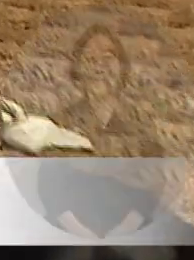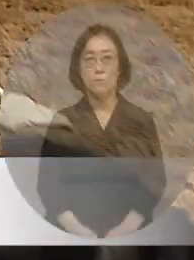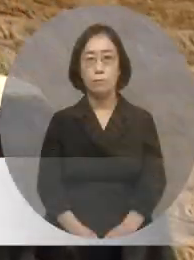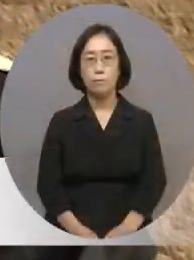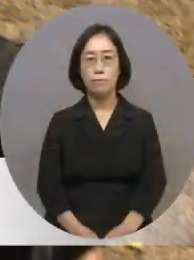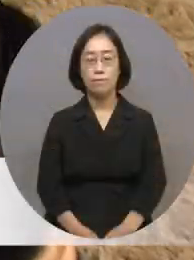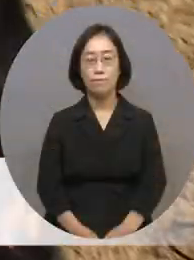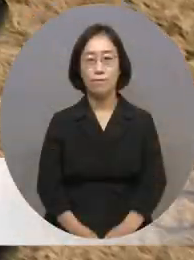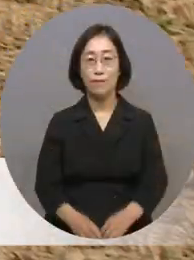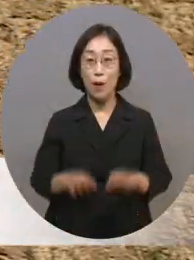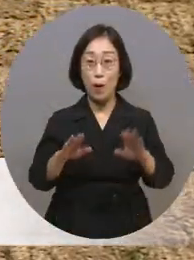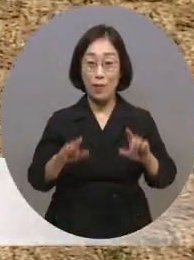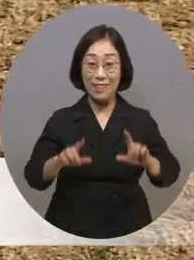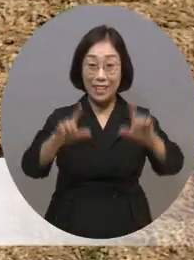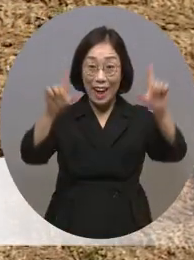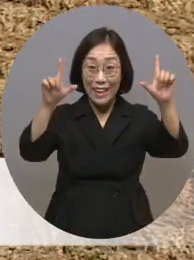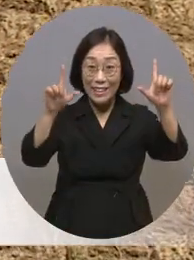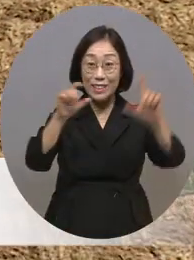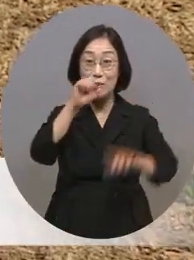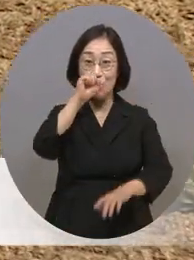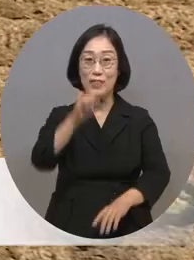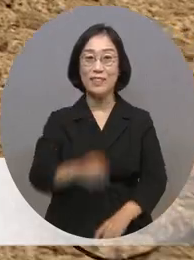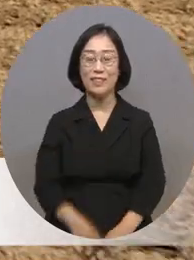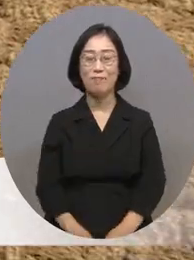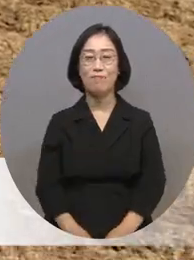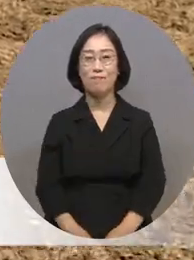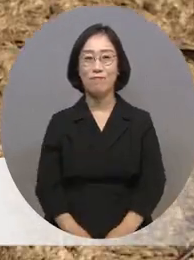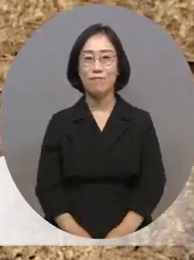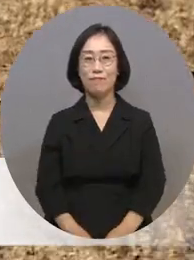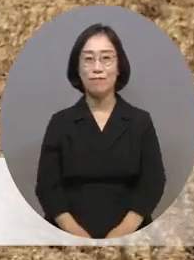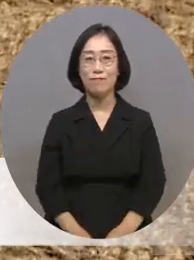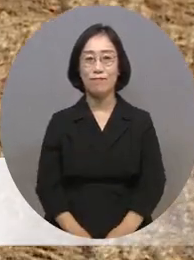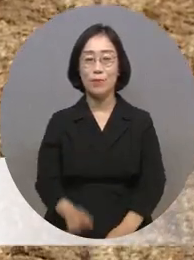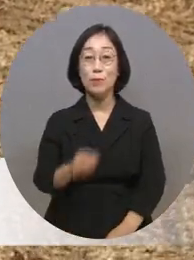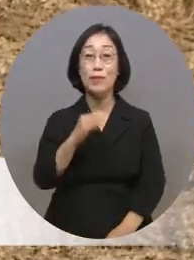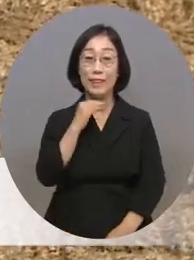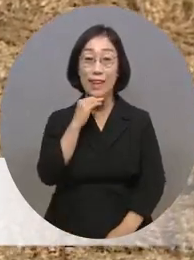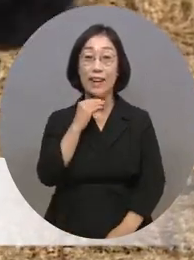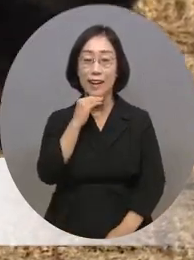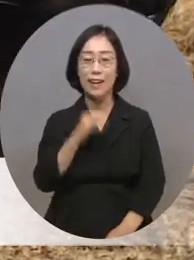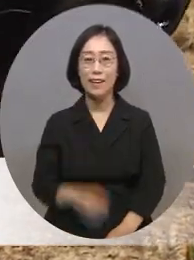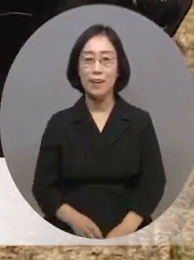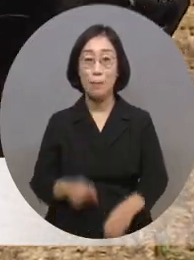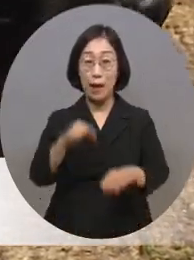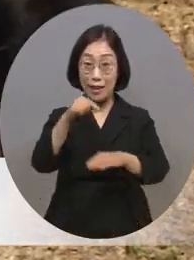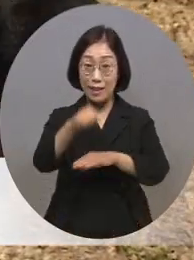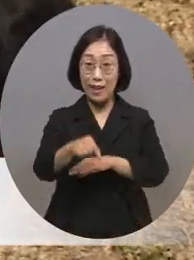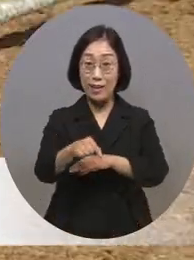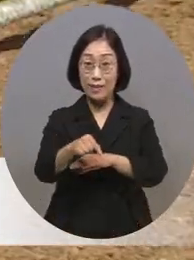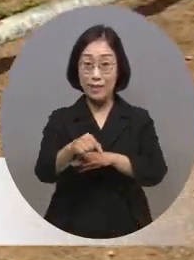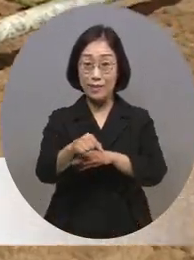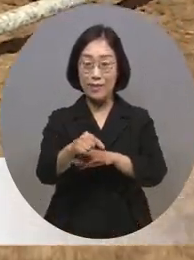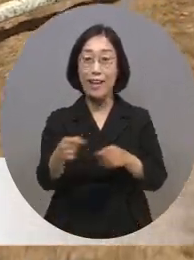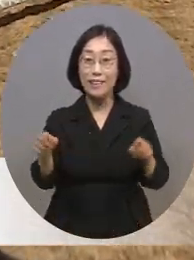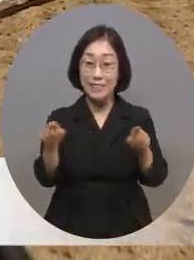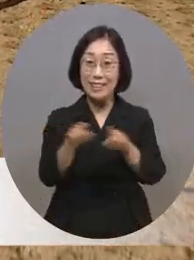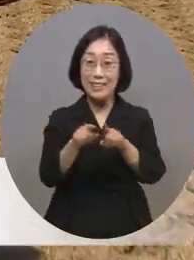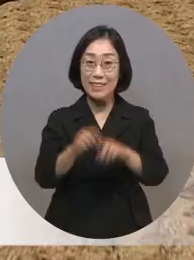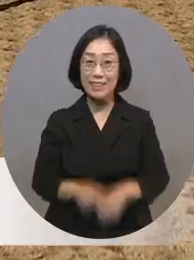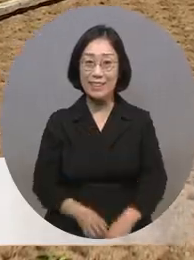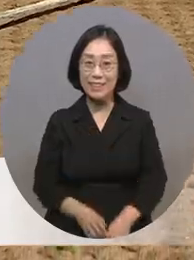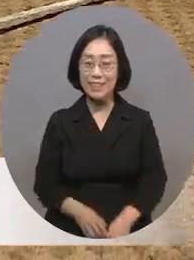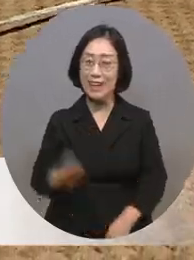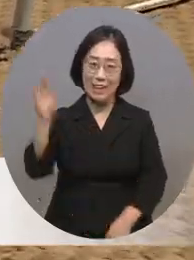따라 날씨 좋지? 응. 여기 좀 있다가 밖에 나가자. 가자,